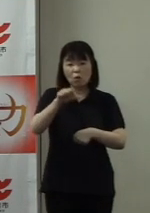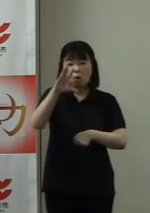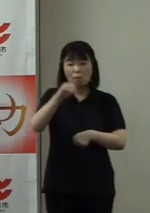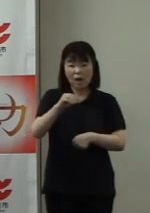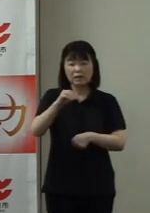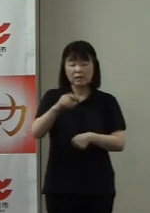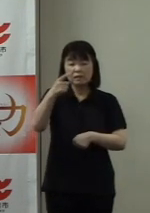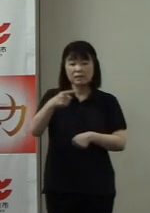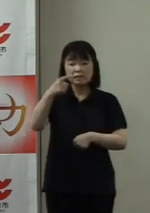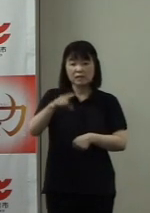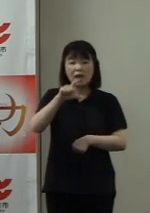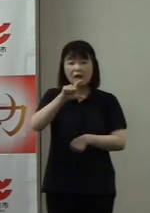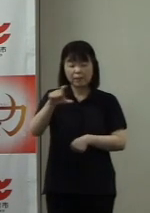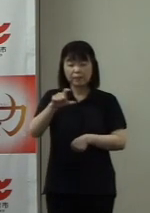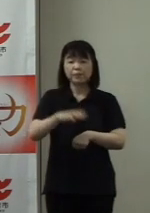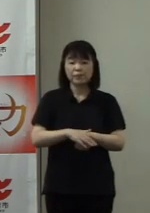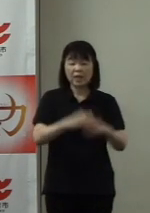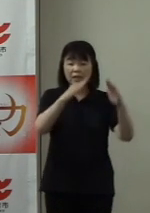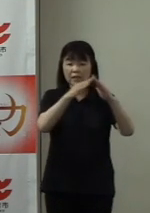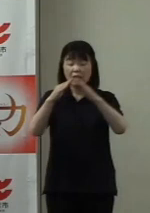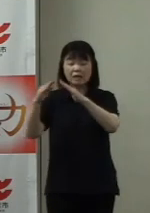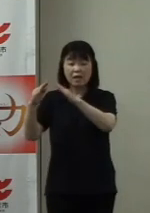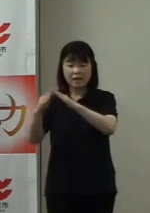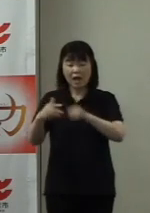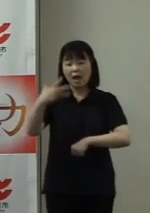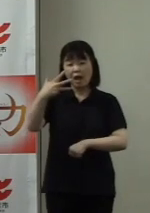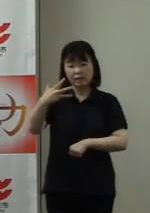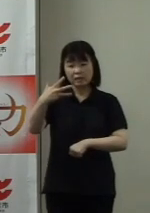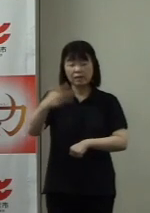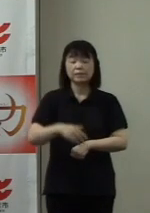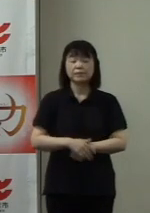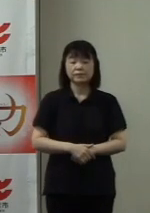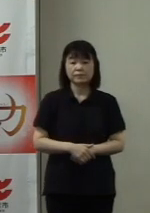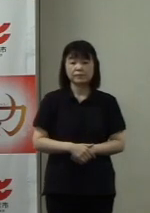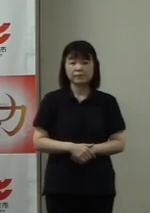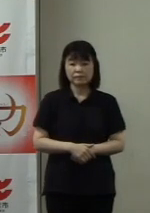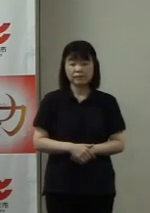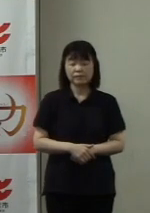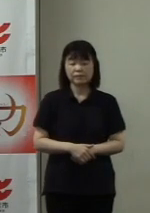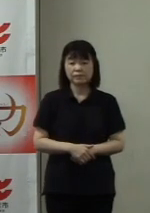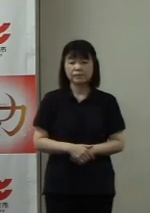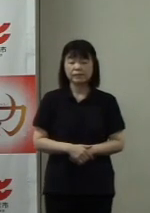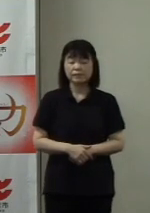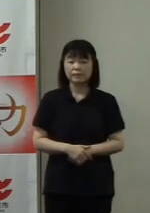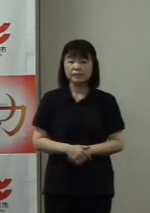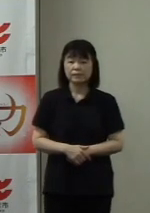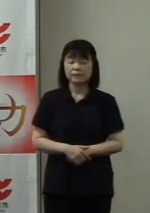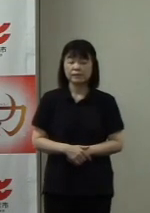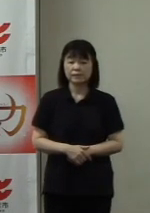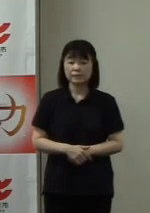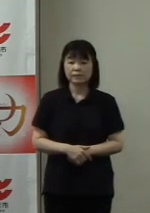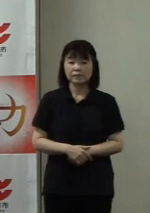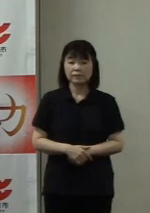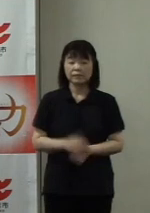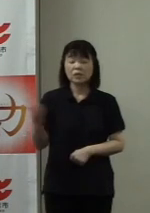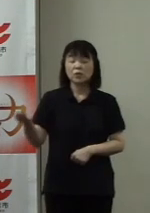が、8件を見込んでおるところであります。あと事務費合わせて、470万円。次